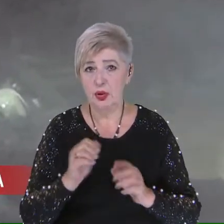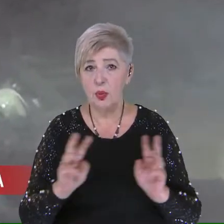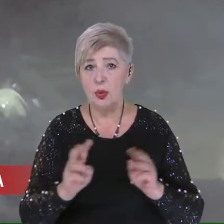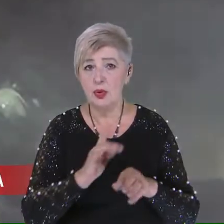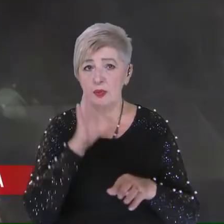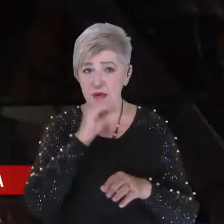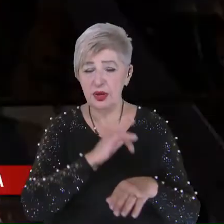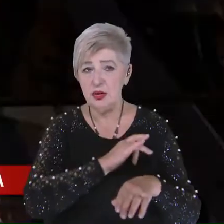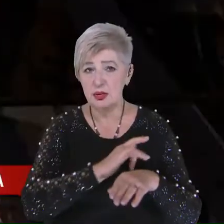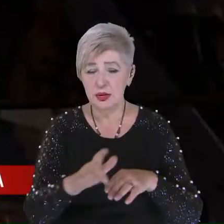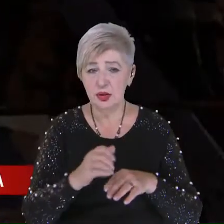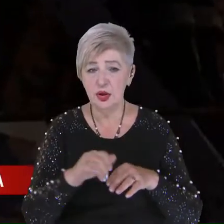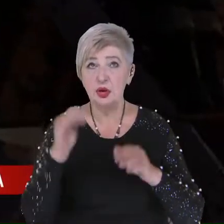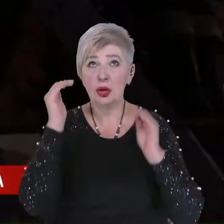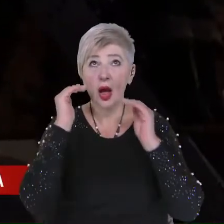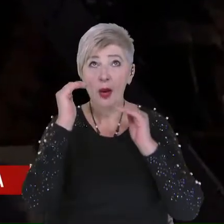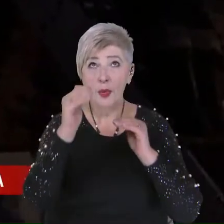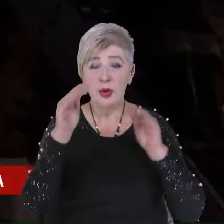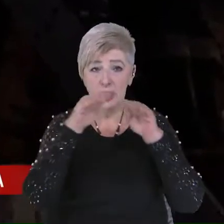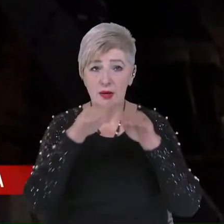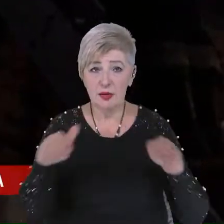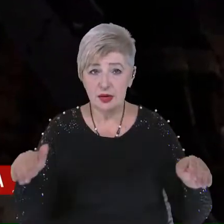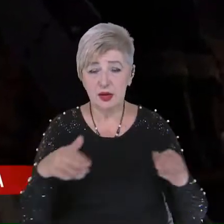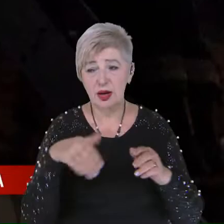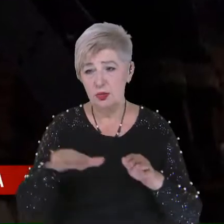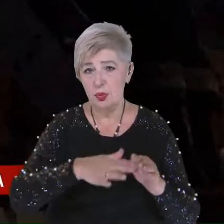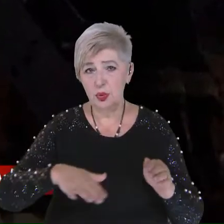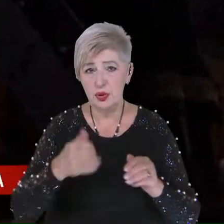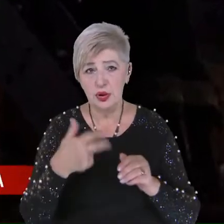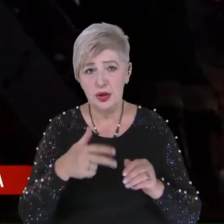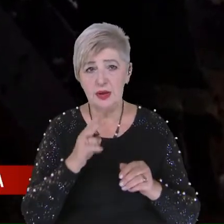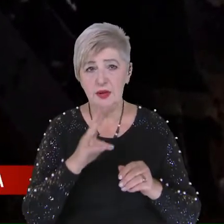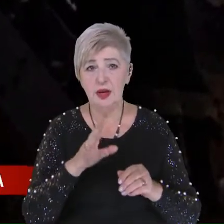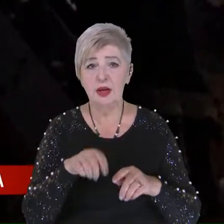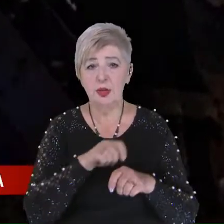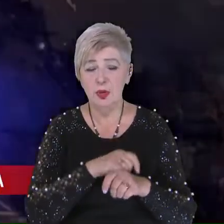стелю і покрівлю на площі 30 квадратних метрів. Ніхто не постраждав.